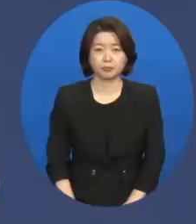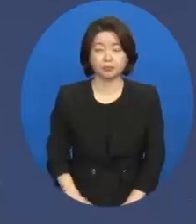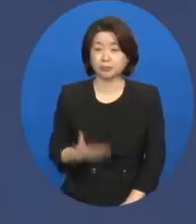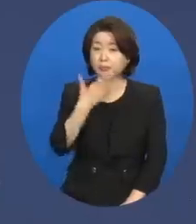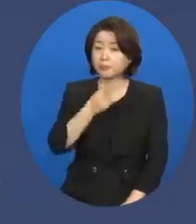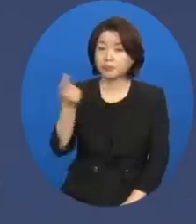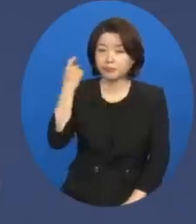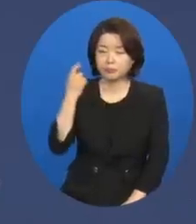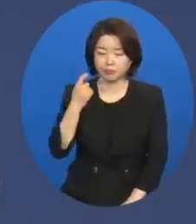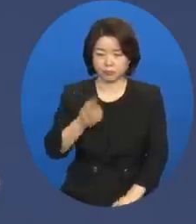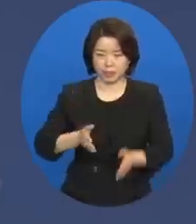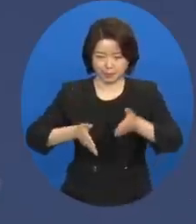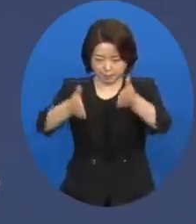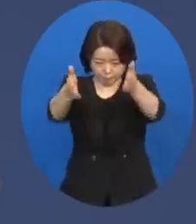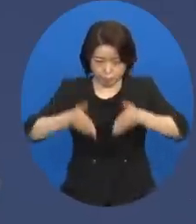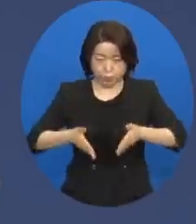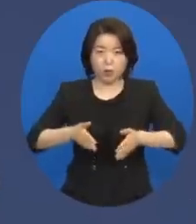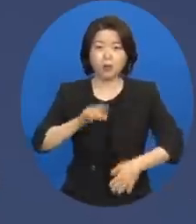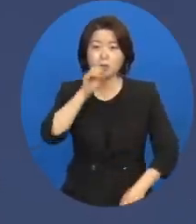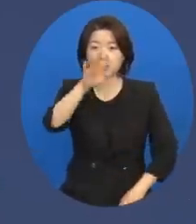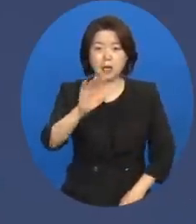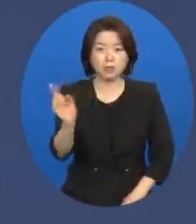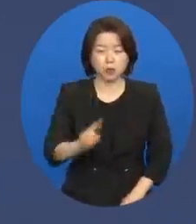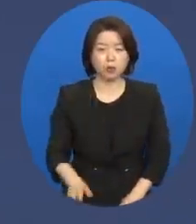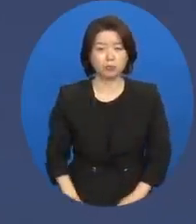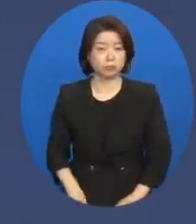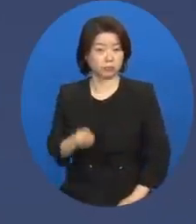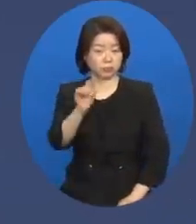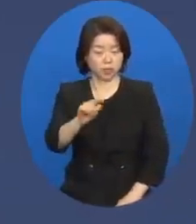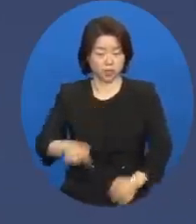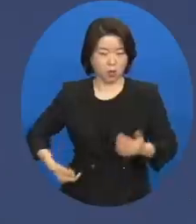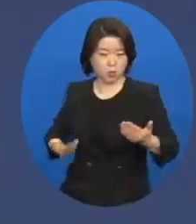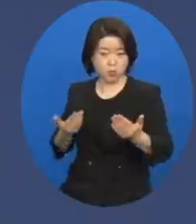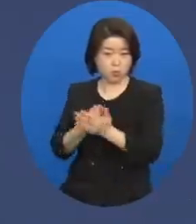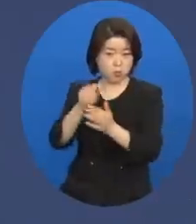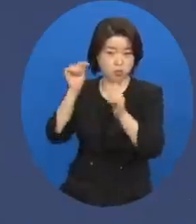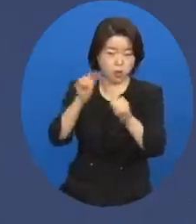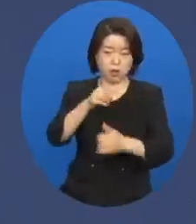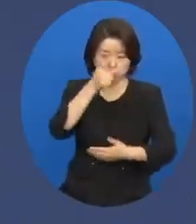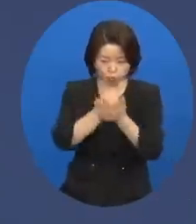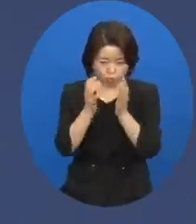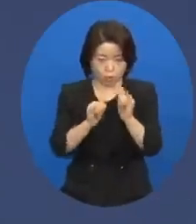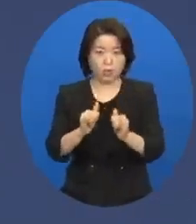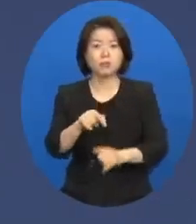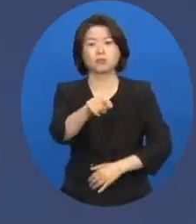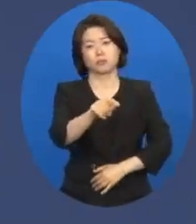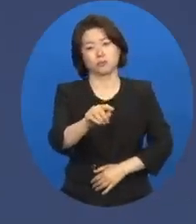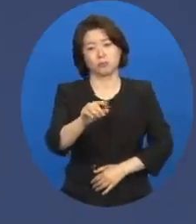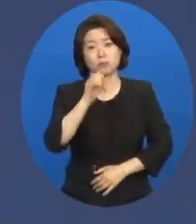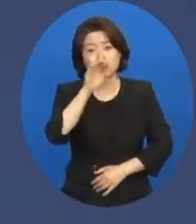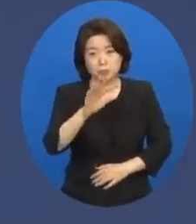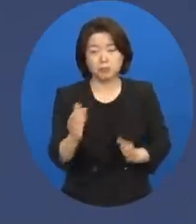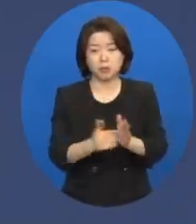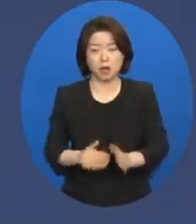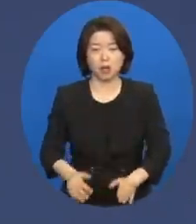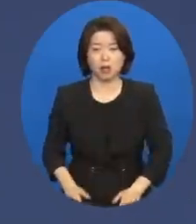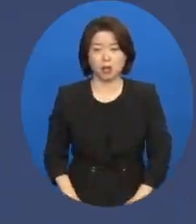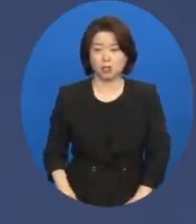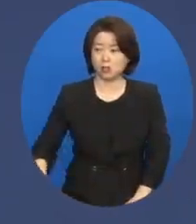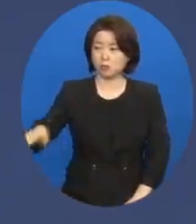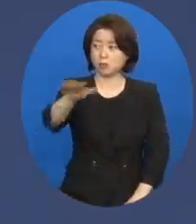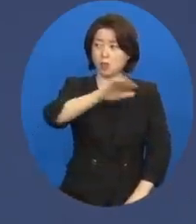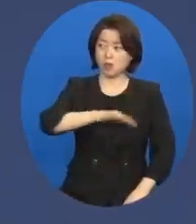복음은 다이렉트로 뭐라고 그러는 거 아니? 너는 회개할 죄인이다 이렇게 말하는 거예요. 이러니까